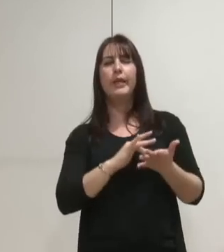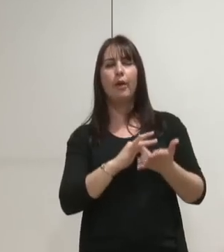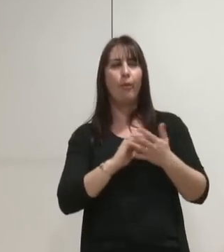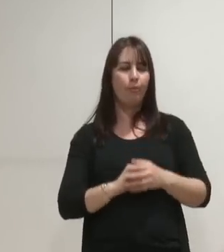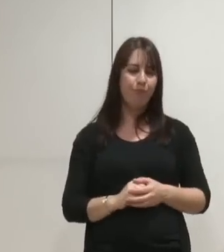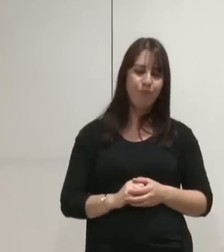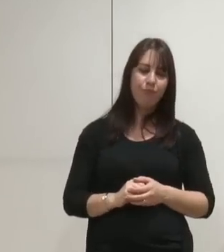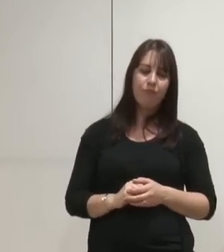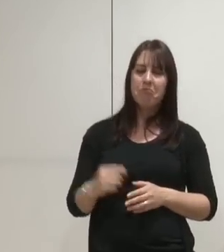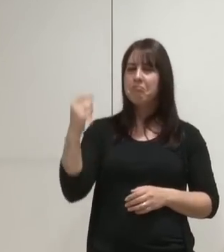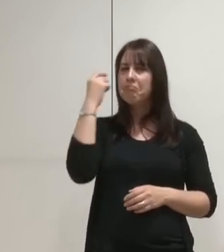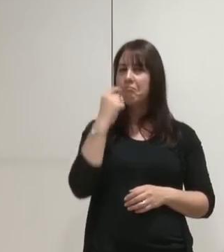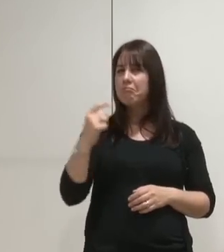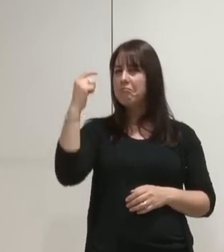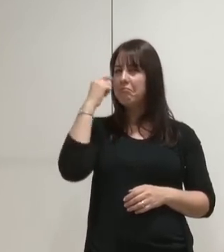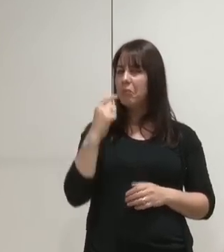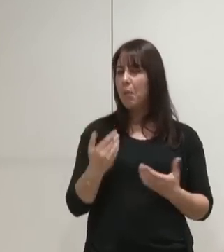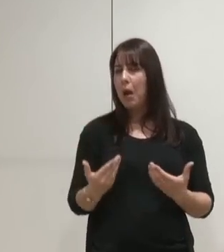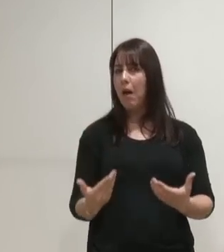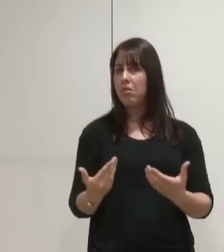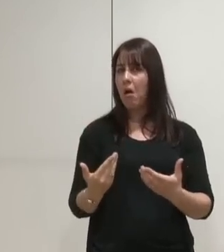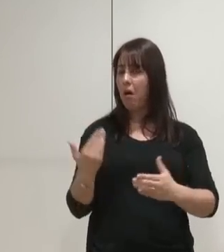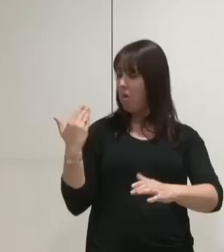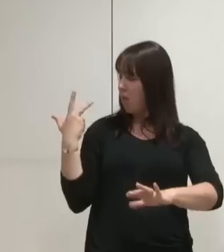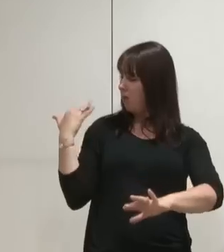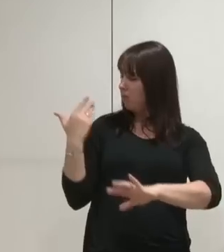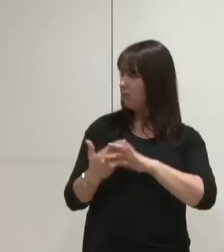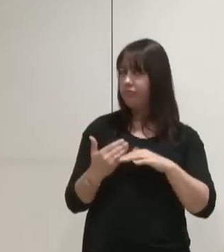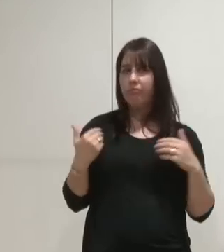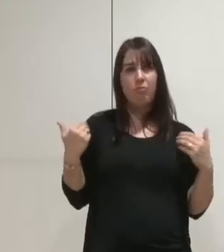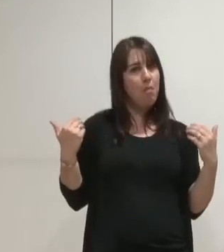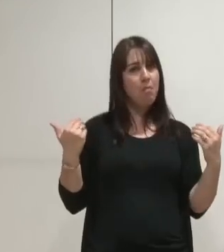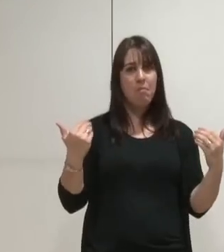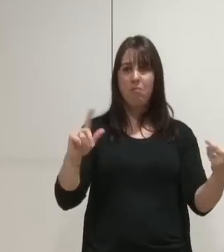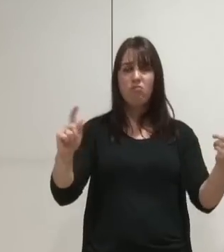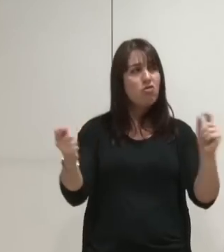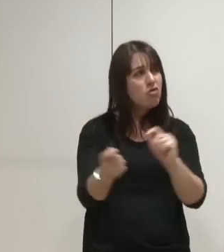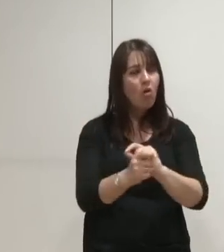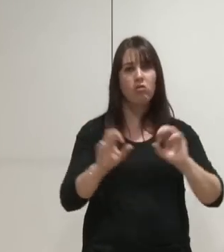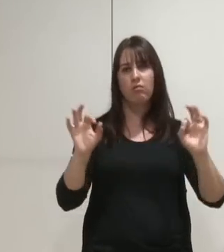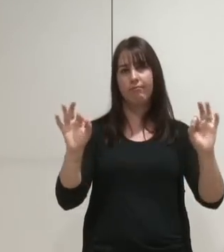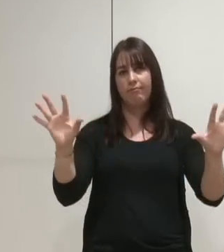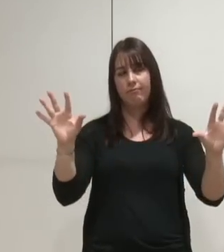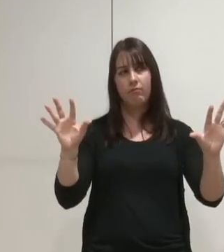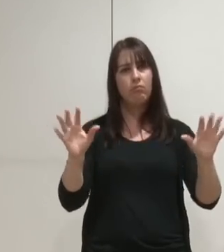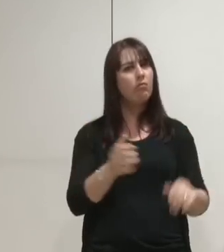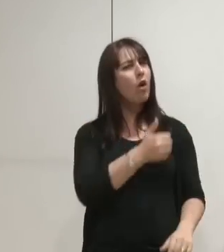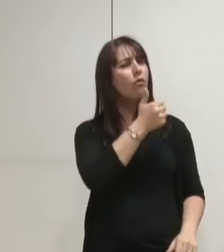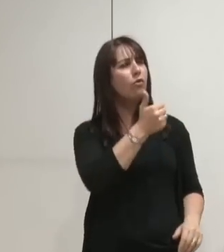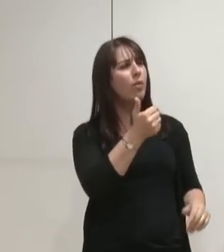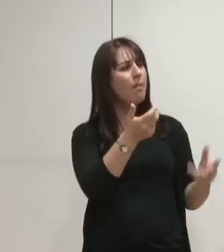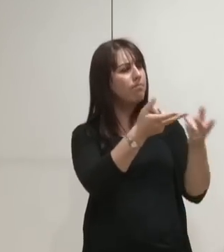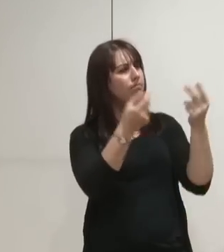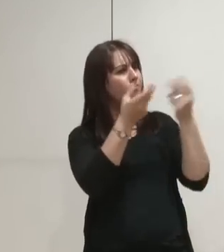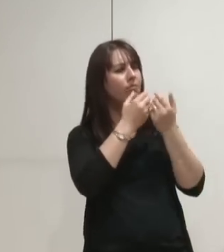vois qu'aujourd'hui on a on en est resté on en est toujours au même au même point alors vous nous dites que c'est une c'est une